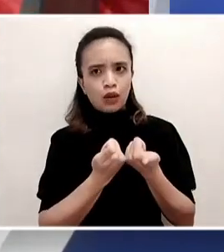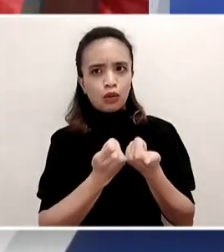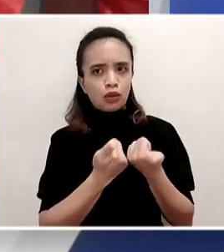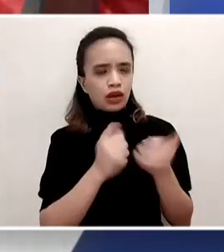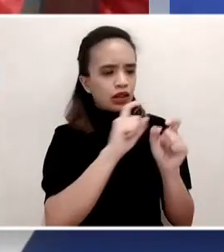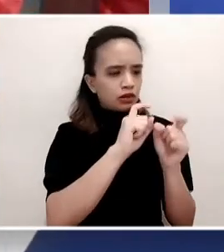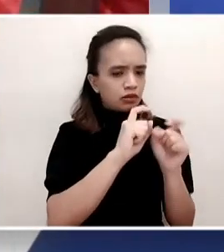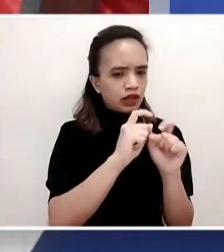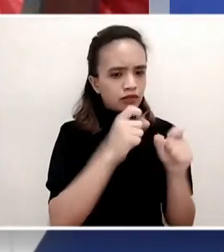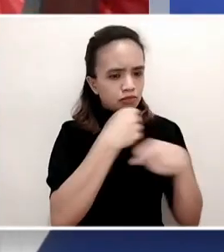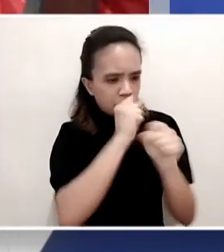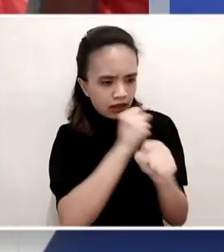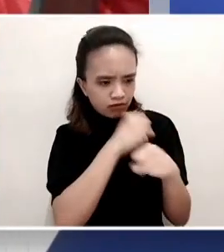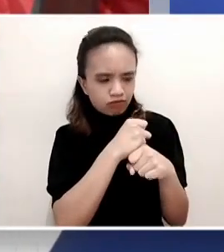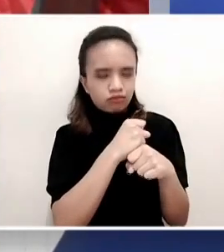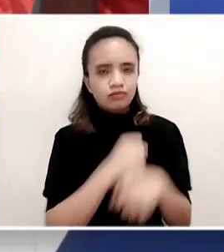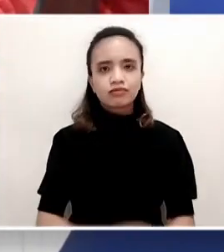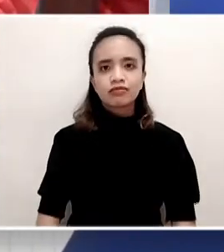ginagawa nila dyan?